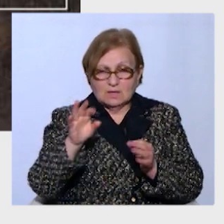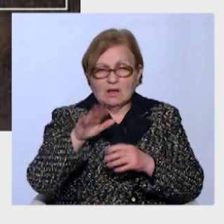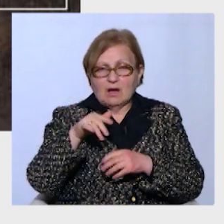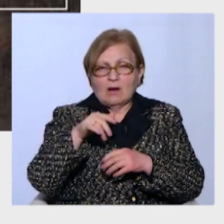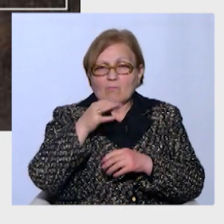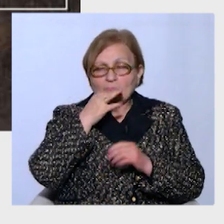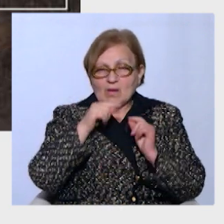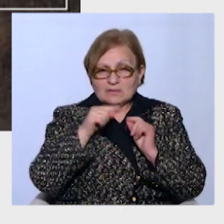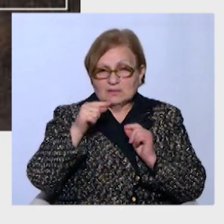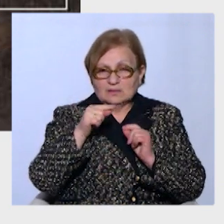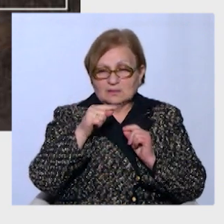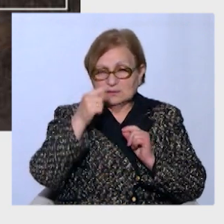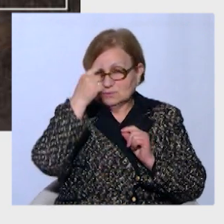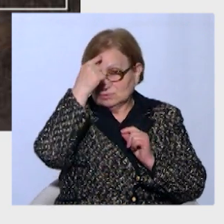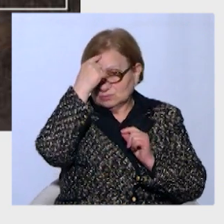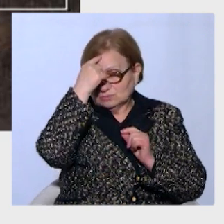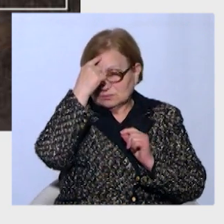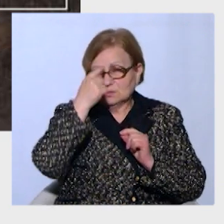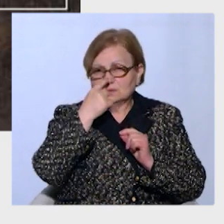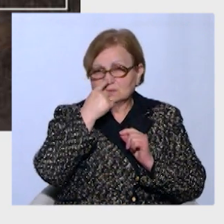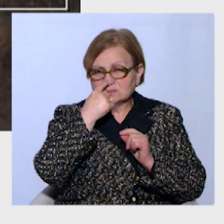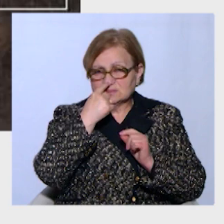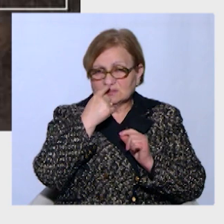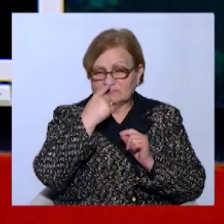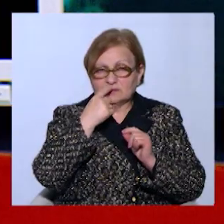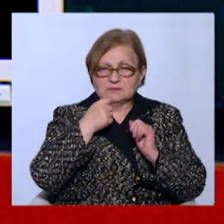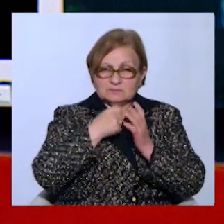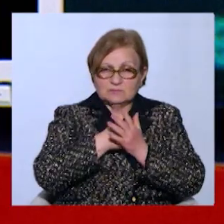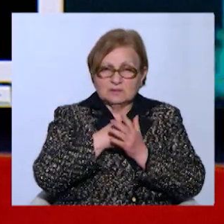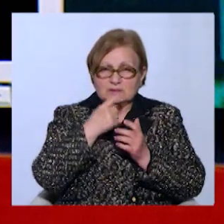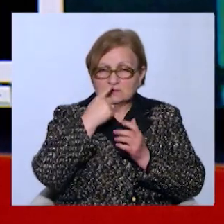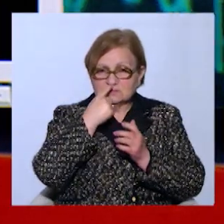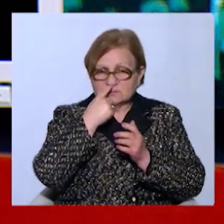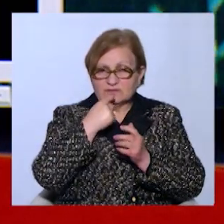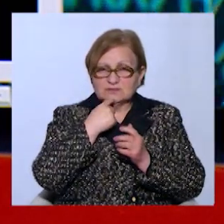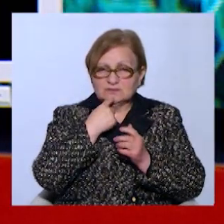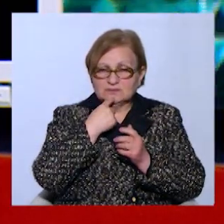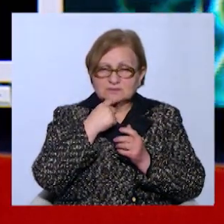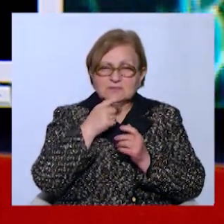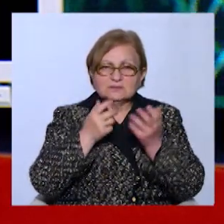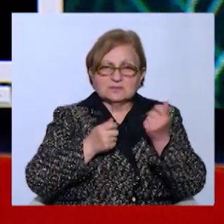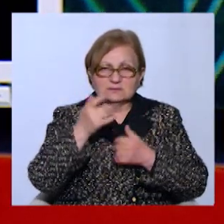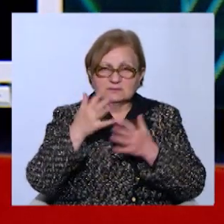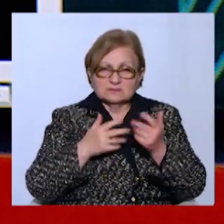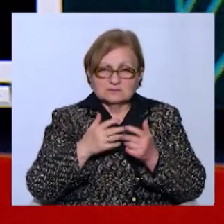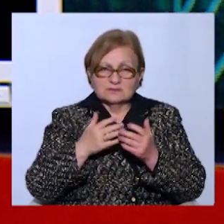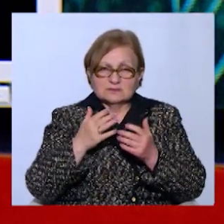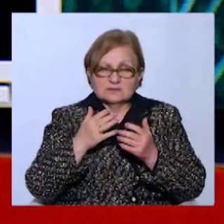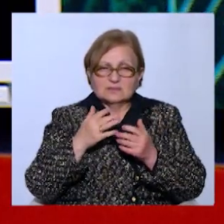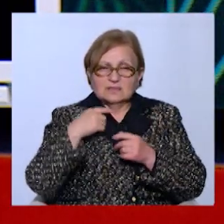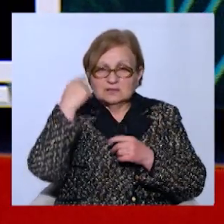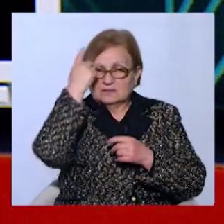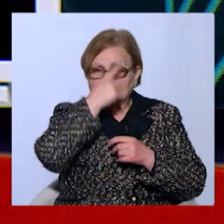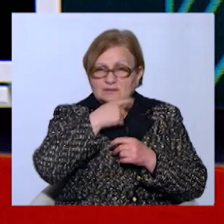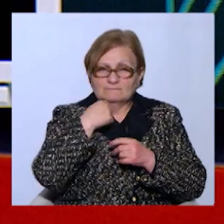გაიზომეთ მანძილი შუბლის წერტილიდან ცხვირის ბოლომდე აქამდე და ცხვირის ბოლოდან აქამდე და დაითვალეთ. გაზომეთ თუ დიდი სახის,